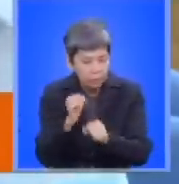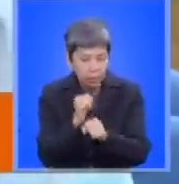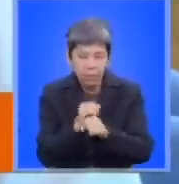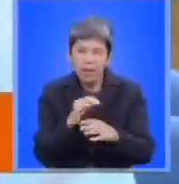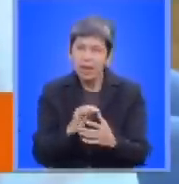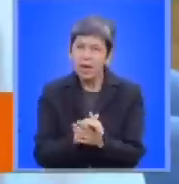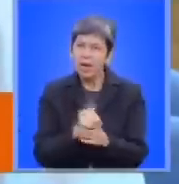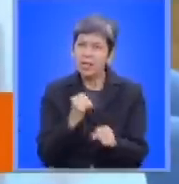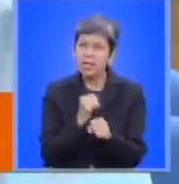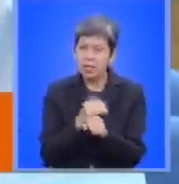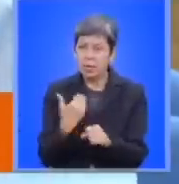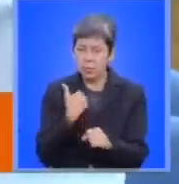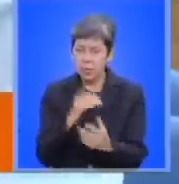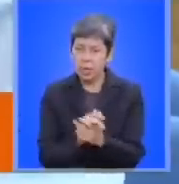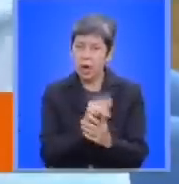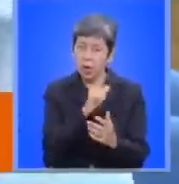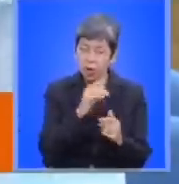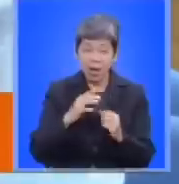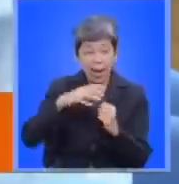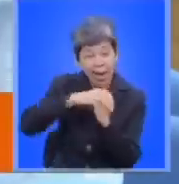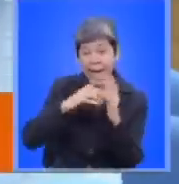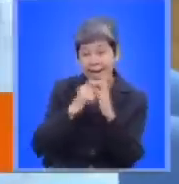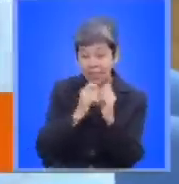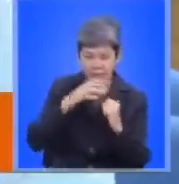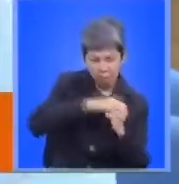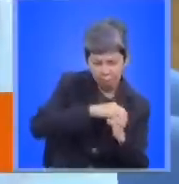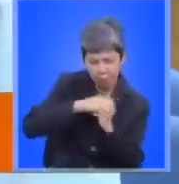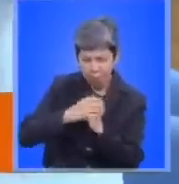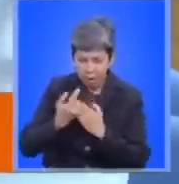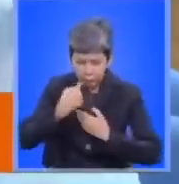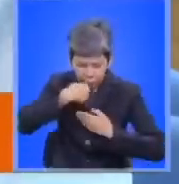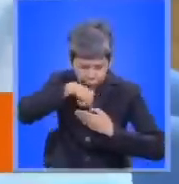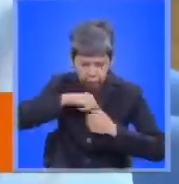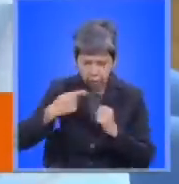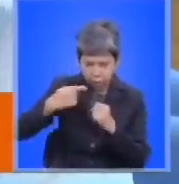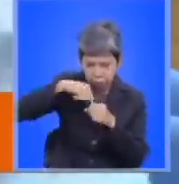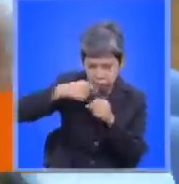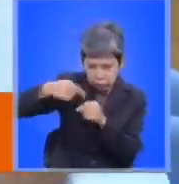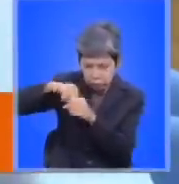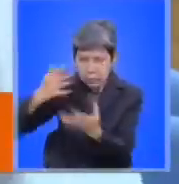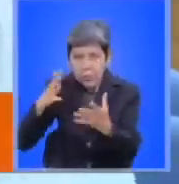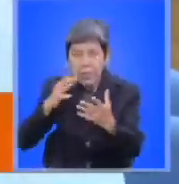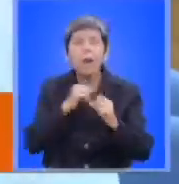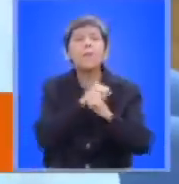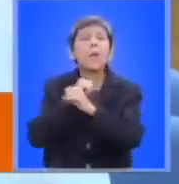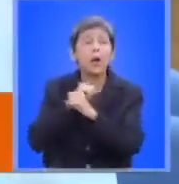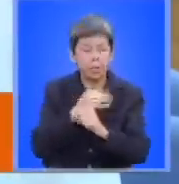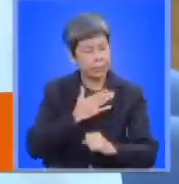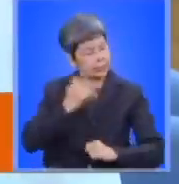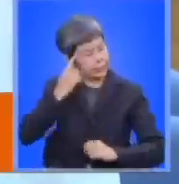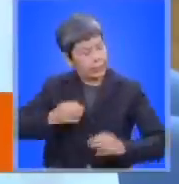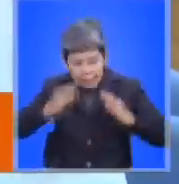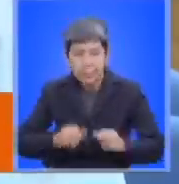อตัวโอเซลตามีเวียเนี่ยมันทำให้เชื้อใหม่ไม่เข้าไปในเซลล์ก็เป็นการลดทอนคุณหมอเกียงศักดิ์ก็เลยตัดสิน